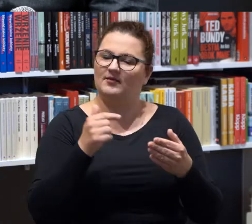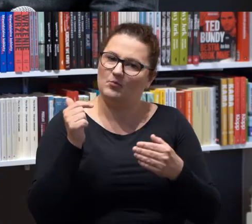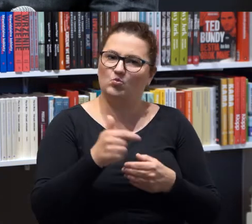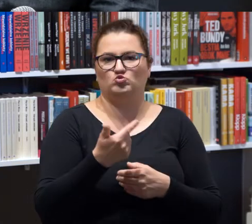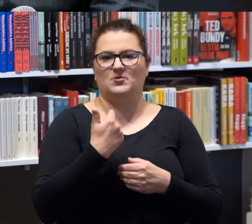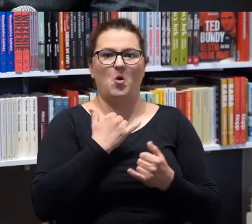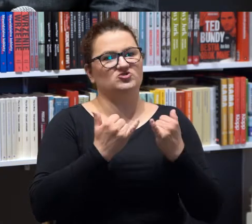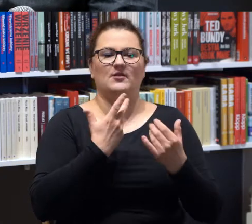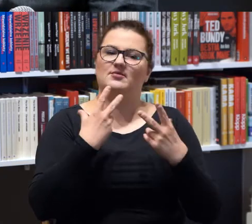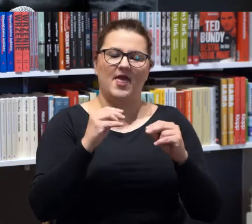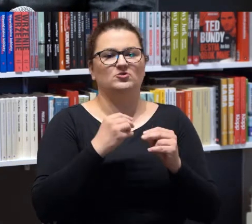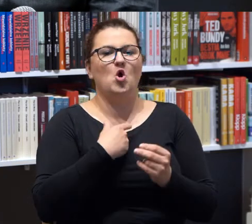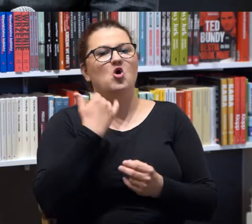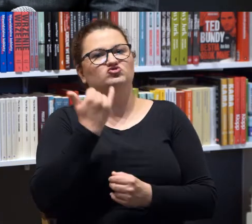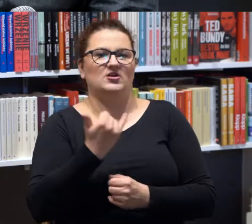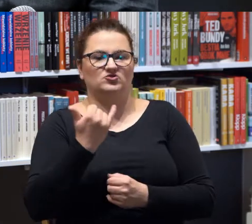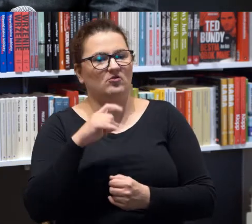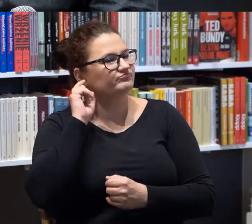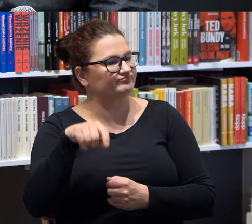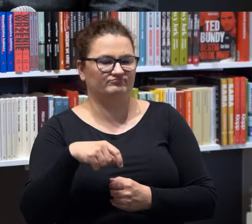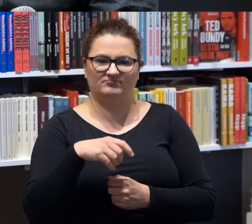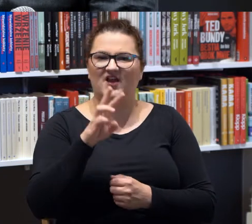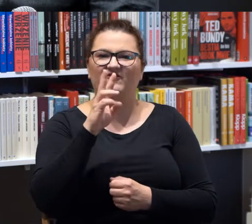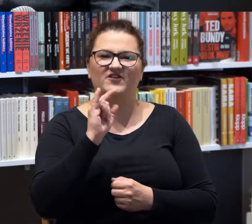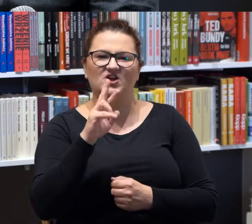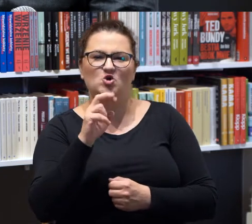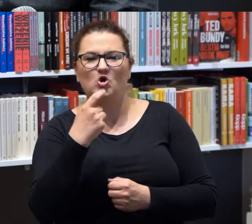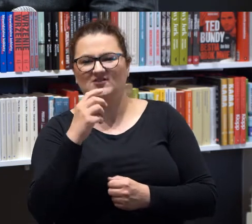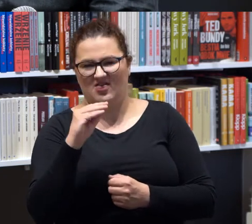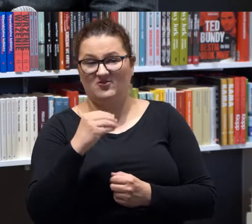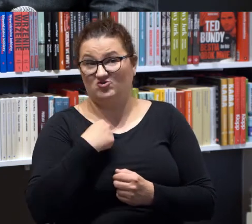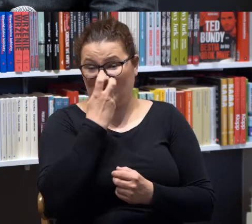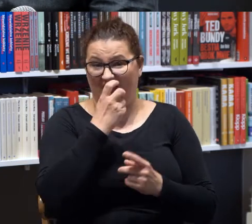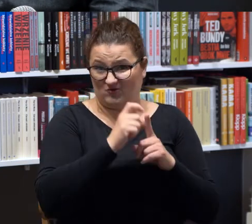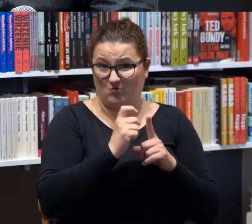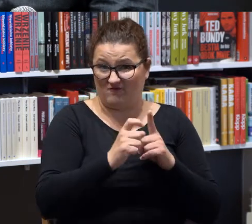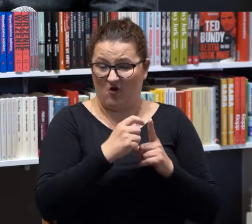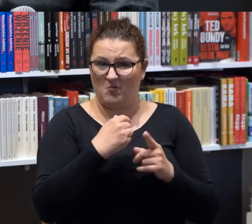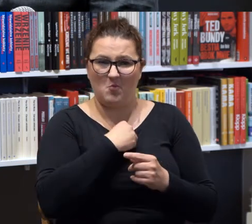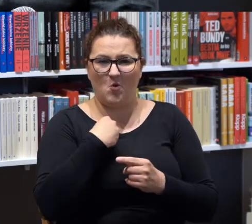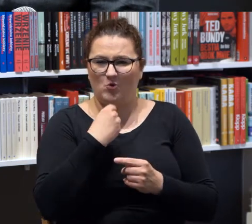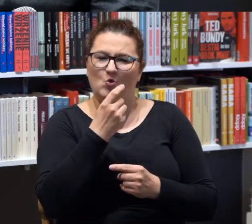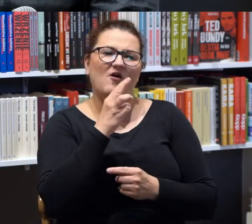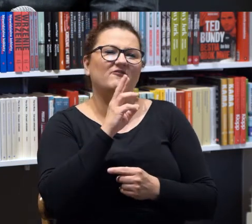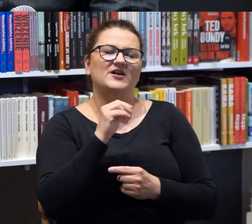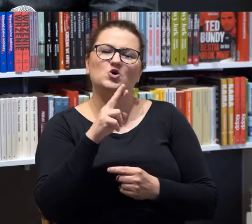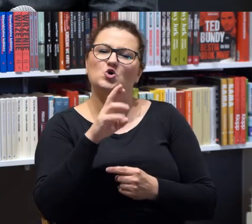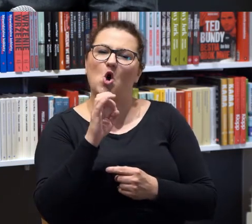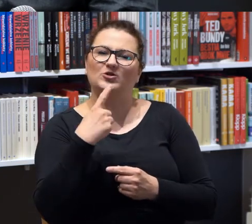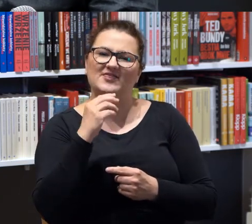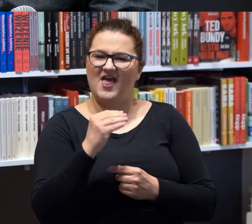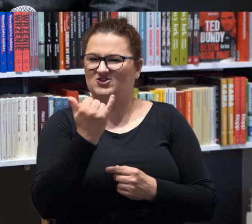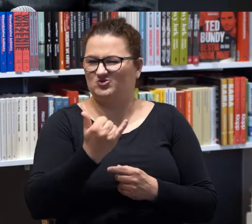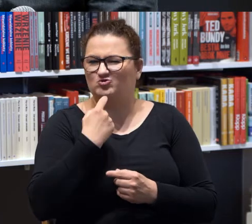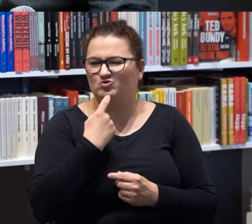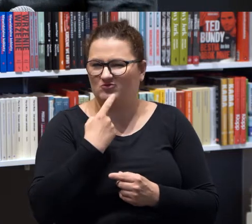wyrodnym dzieckiem. To w ogóle słowo wyrodne, to też jest ciekawe, jak znowu przyjrzymy się językowi. Co to znaczy wyrodne dziecko? No więc ja trochę